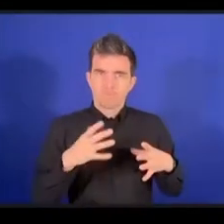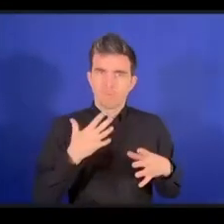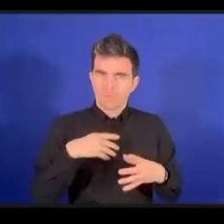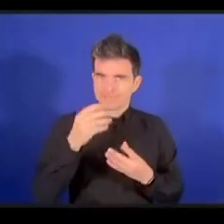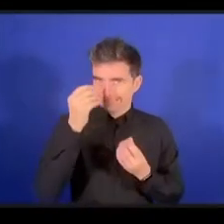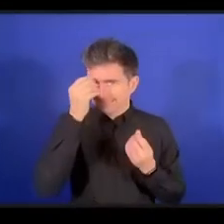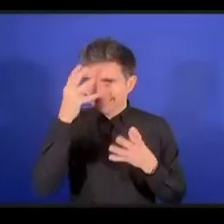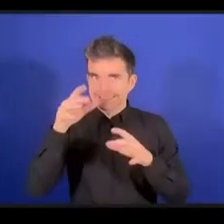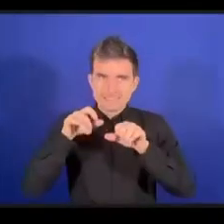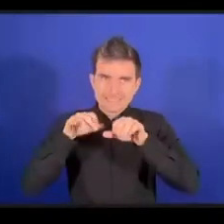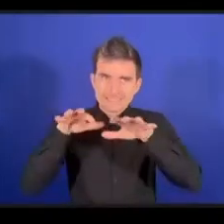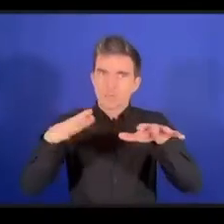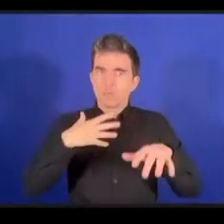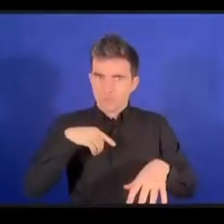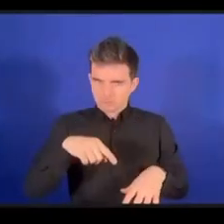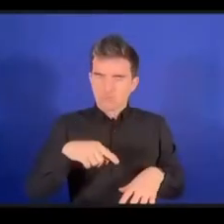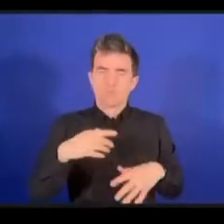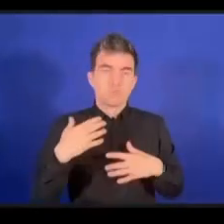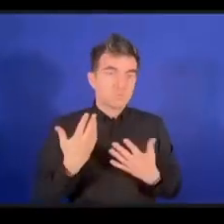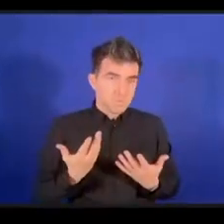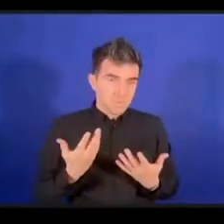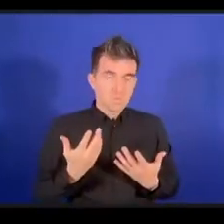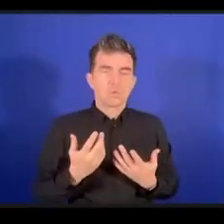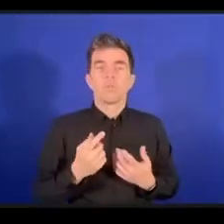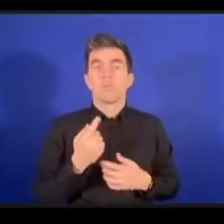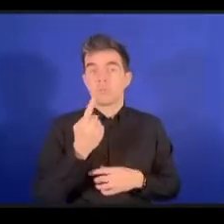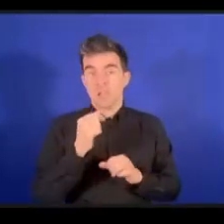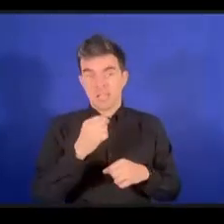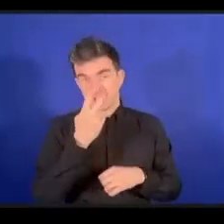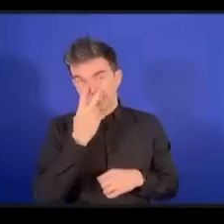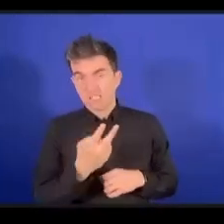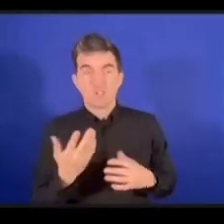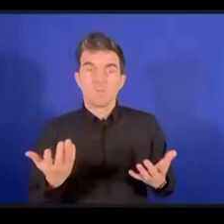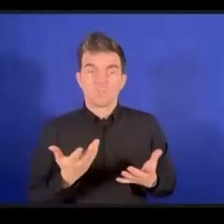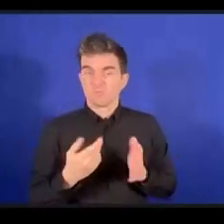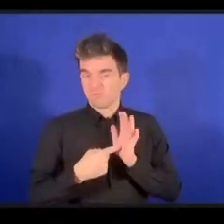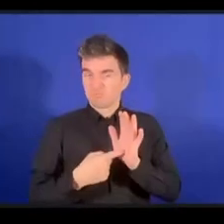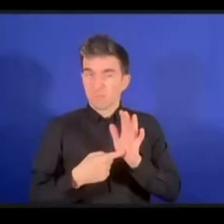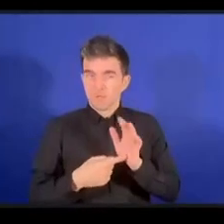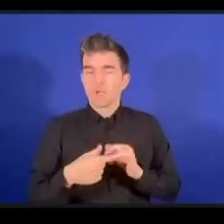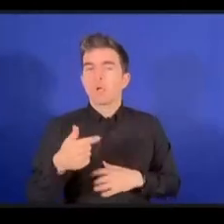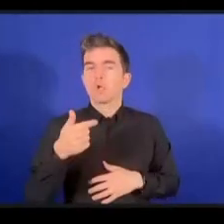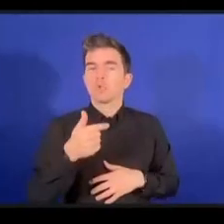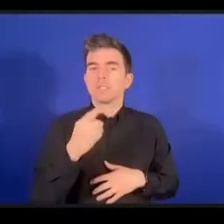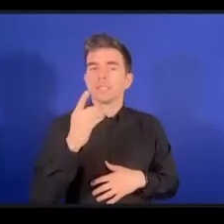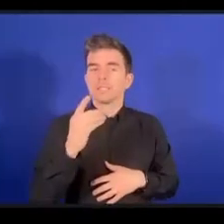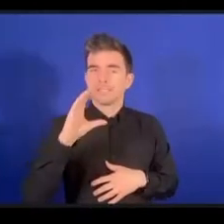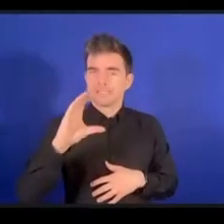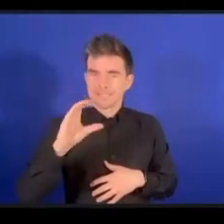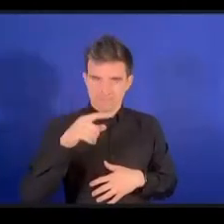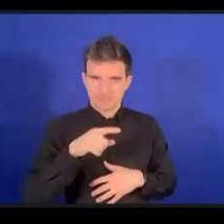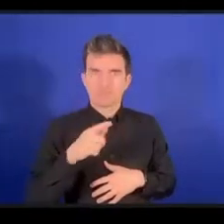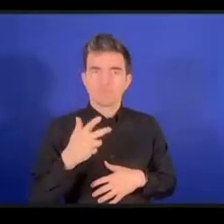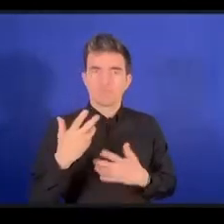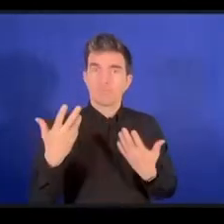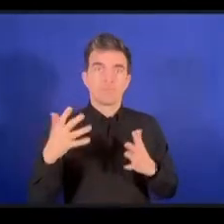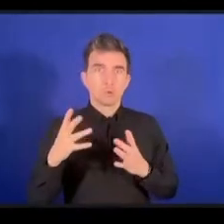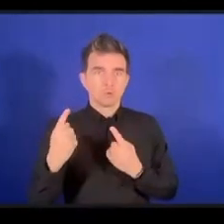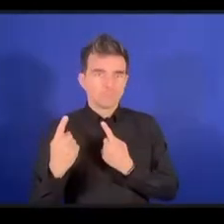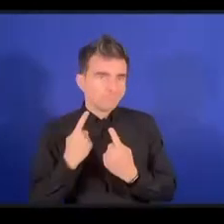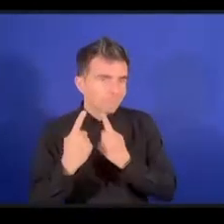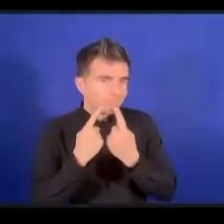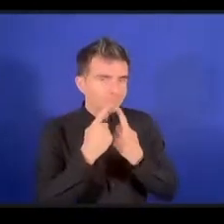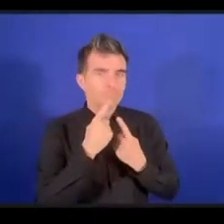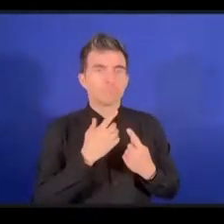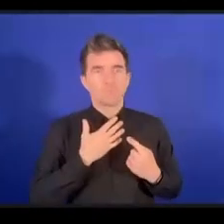我们也可以预见全球数字契约它已经涉及到了三方面的